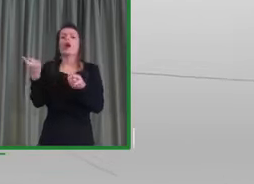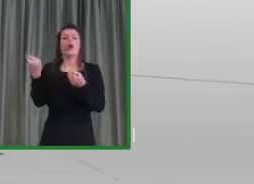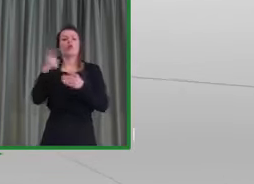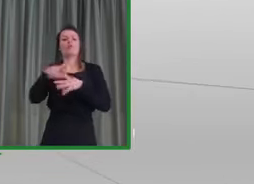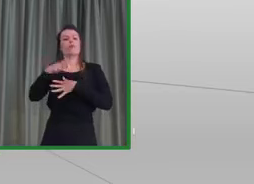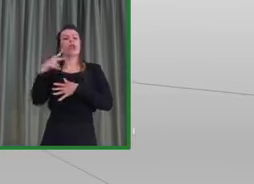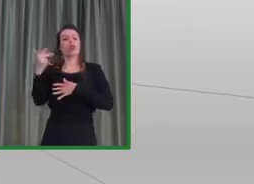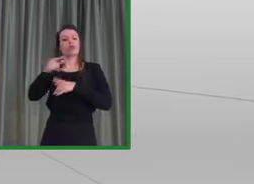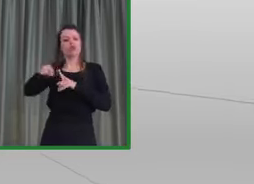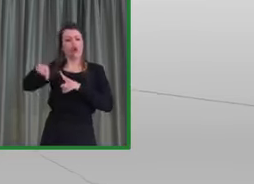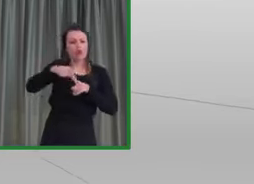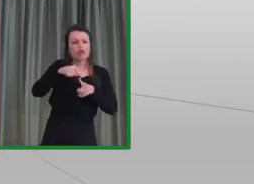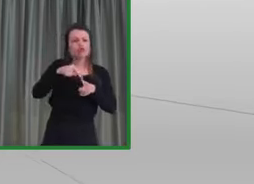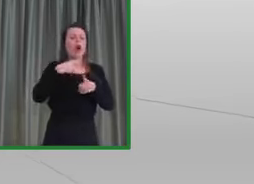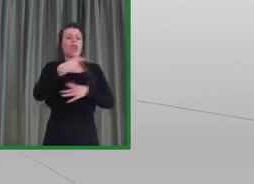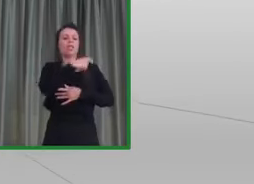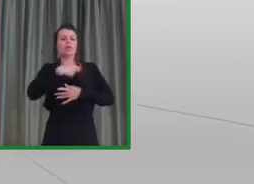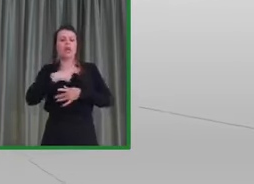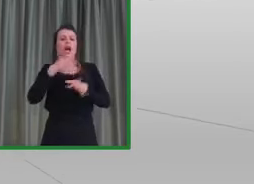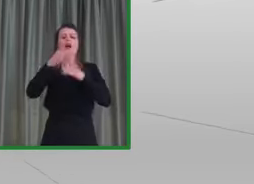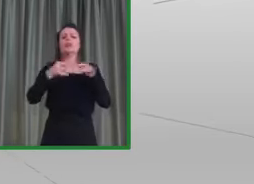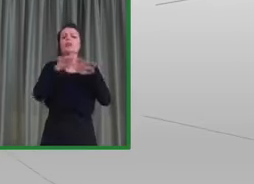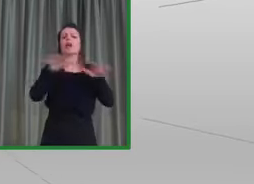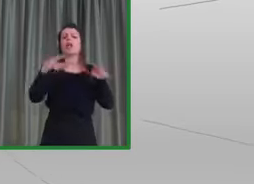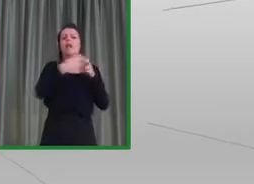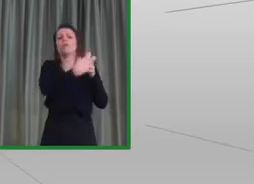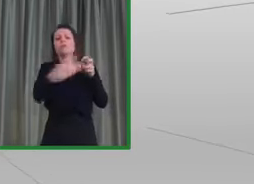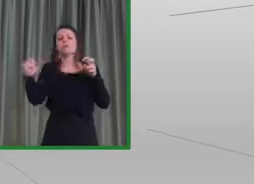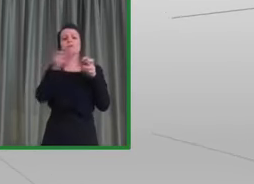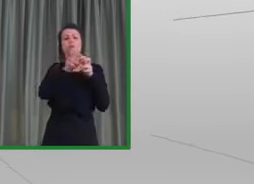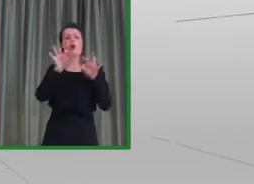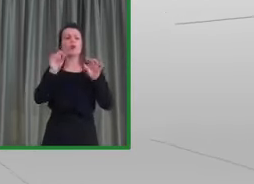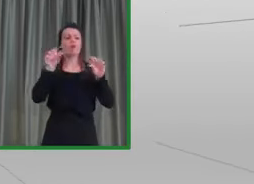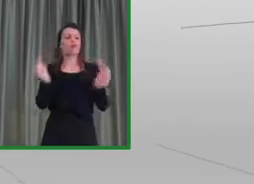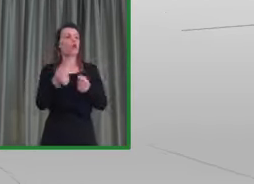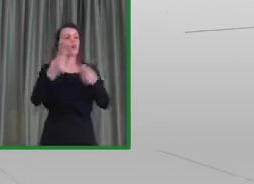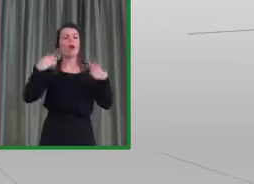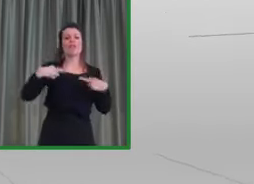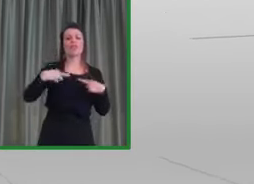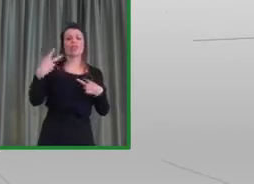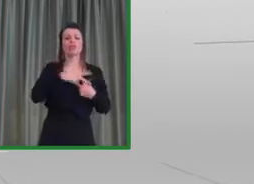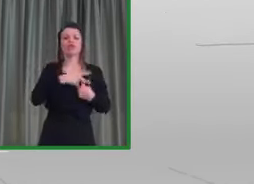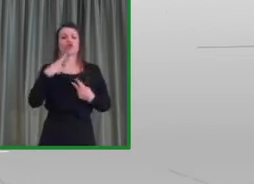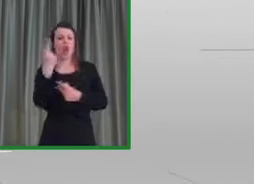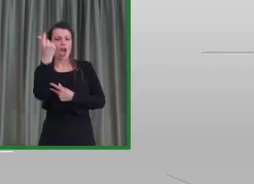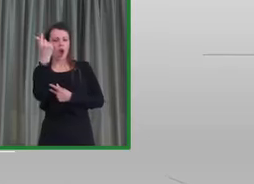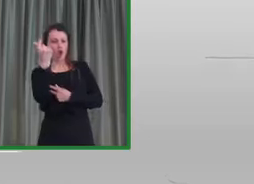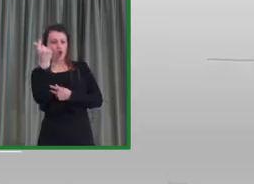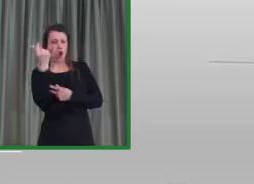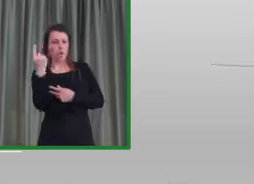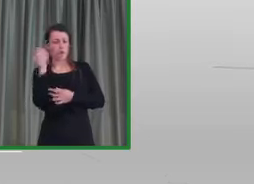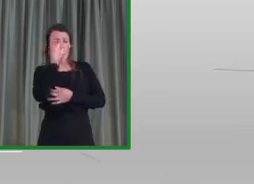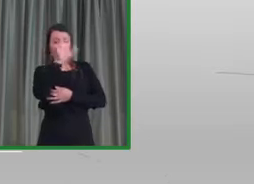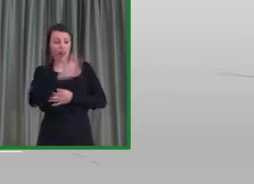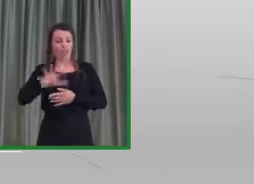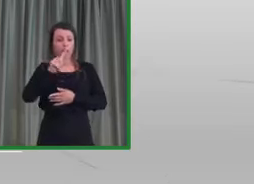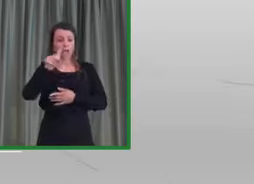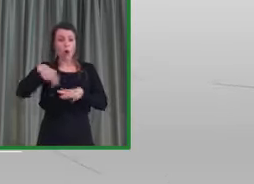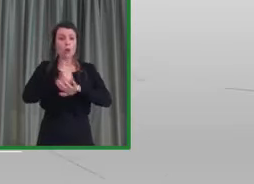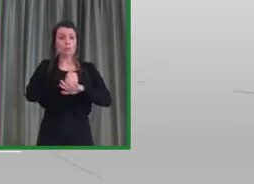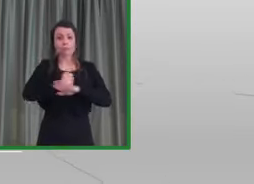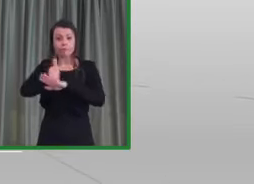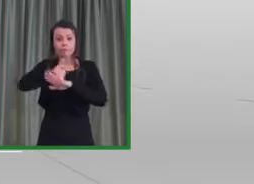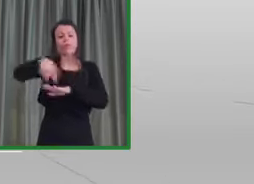principali rappresentanti della vita sociale economica della nostra regione allora che cosa abbiamo voluto fare noi